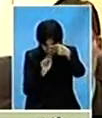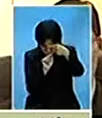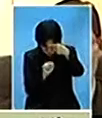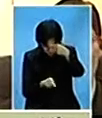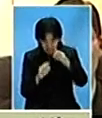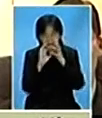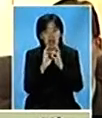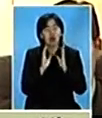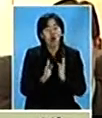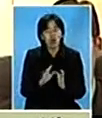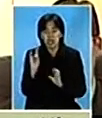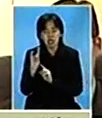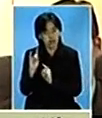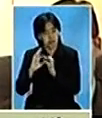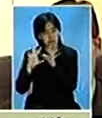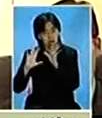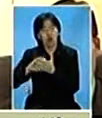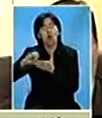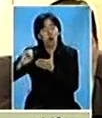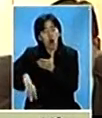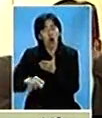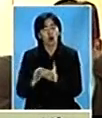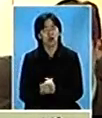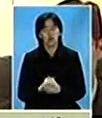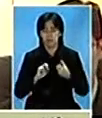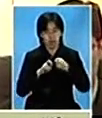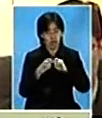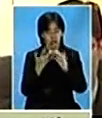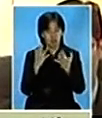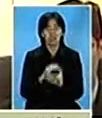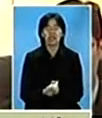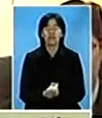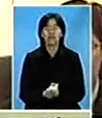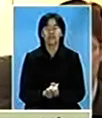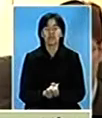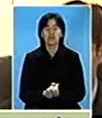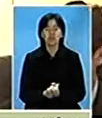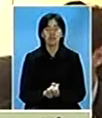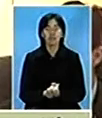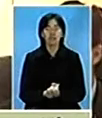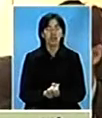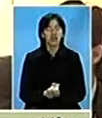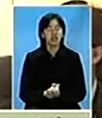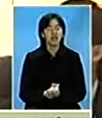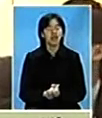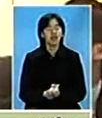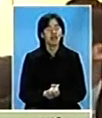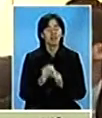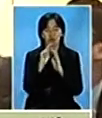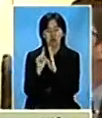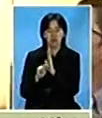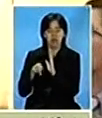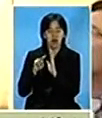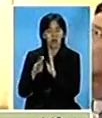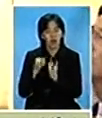งบอกว่าเราก็ตัดออกก็ไม่น่าจะมีอะไรเลยผมว่านะและคำนิยามวันอื่นๆเนี่ยมันก็เป็นของคันคุ้มครองเขาเรื่องการคุ้มคร